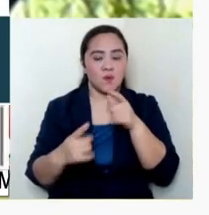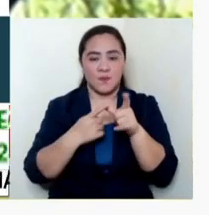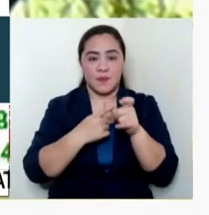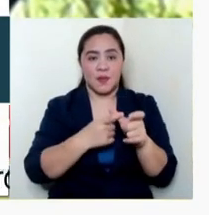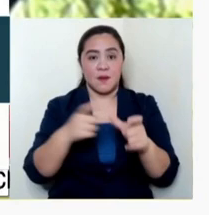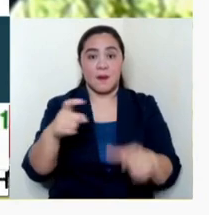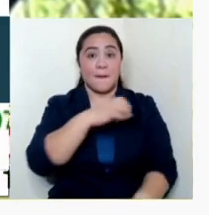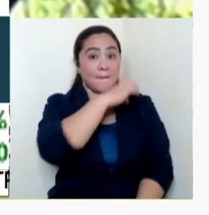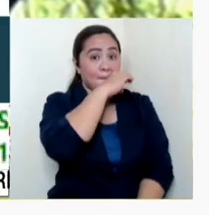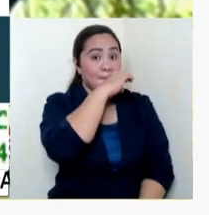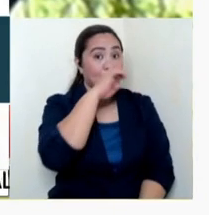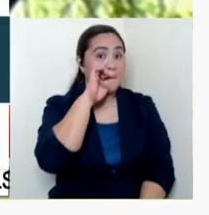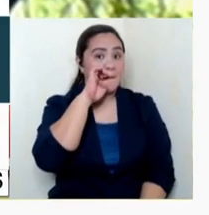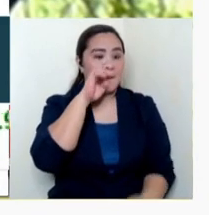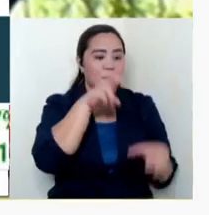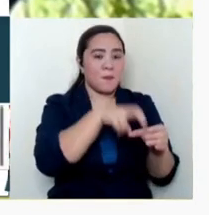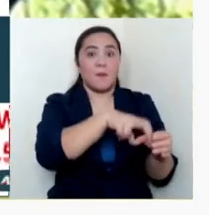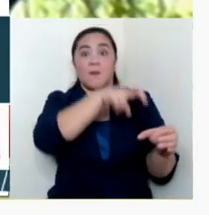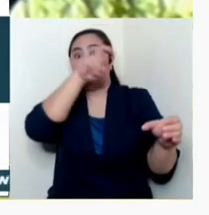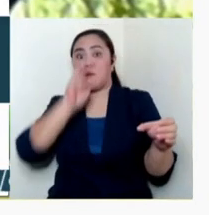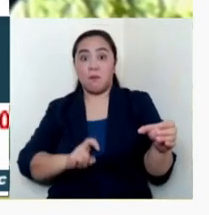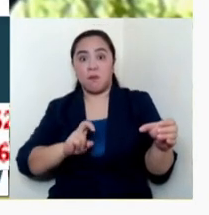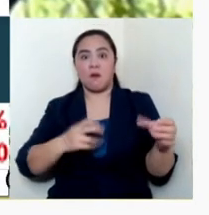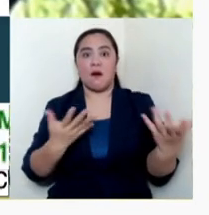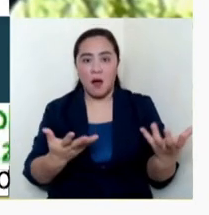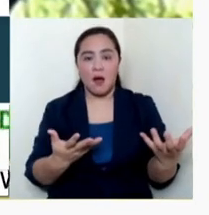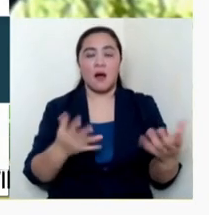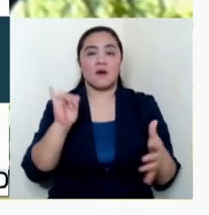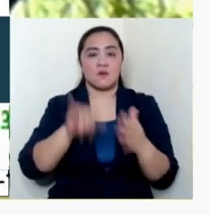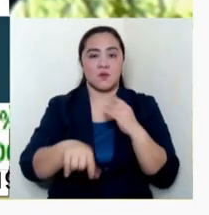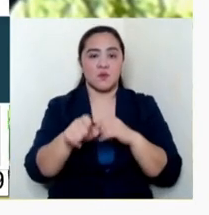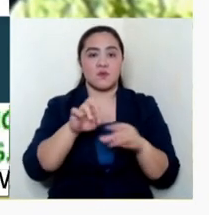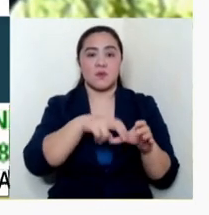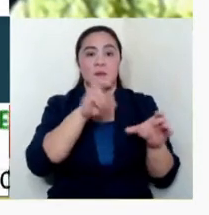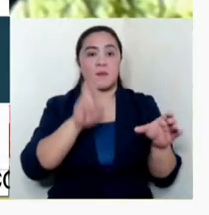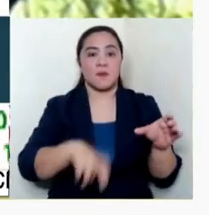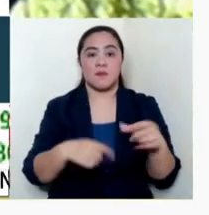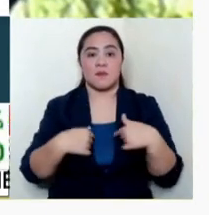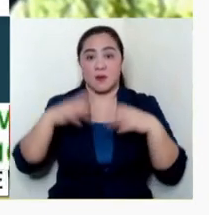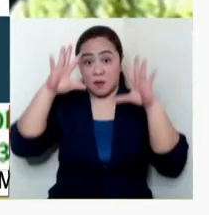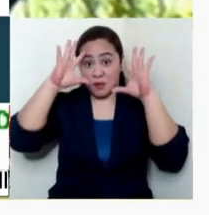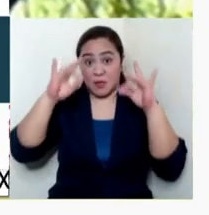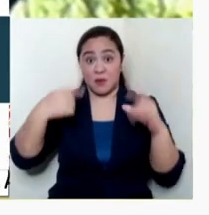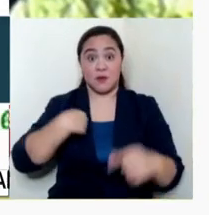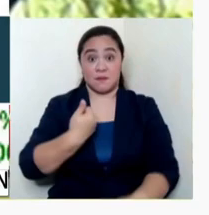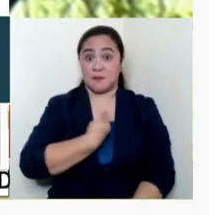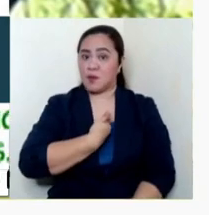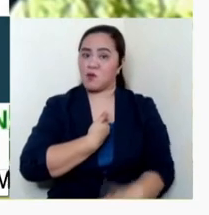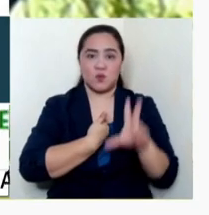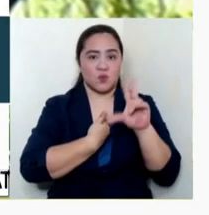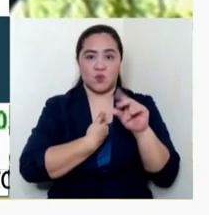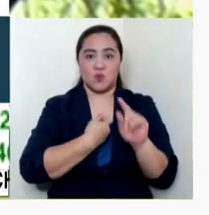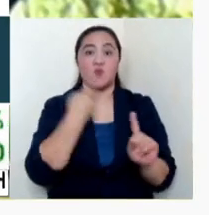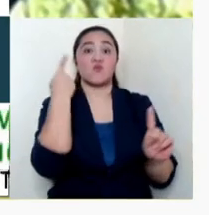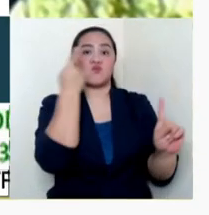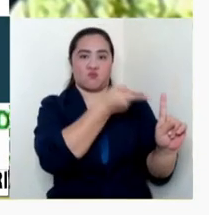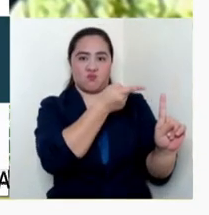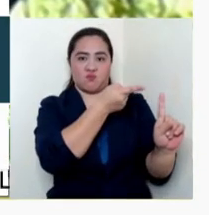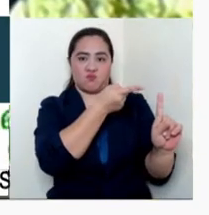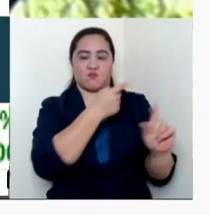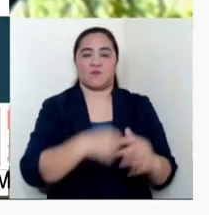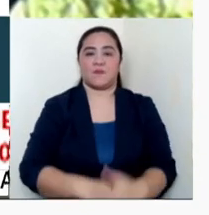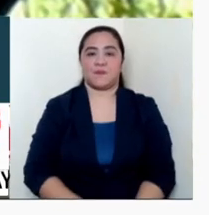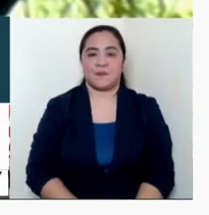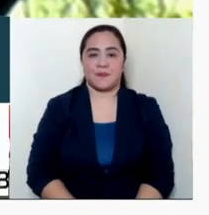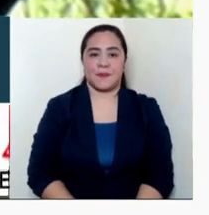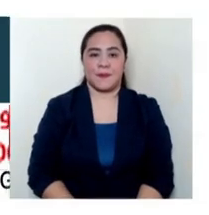Estrada na ilaglag kami sa linyada nila. Ang kapasahan yon, Carmina, wala sa kamay ko, nasa kamay palagi nila. All